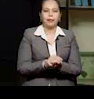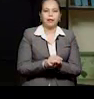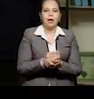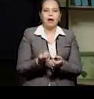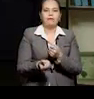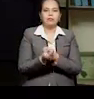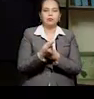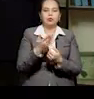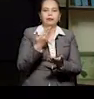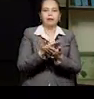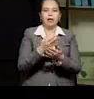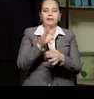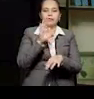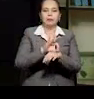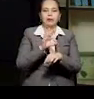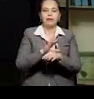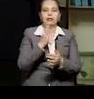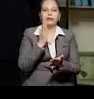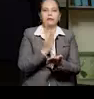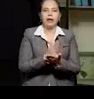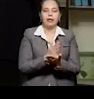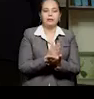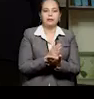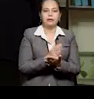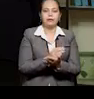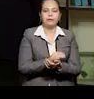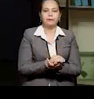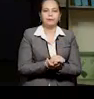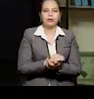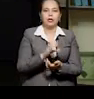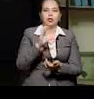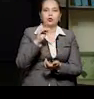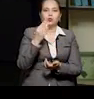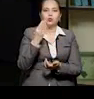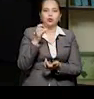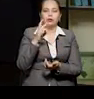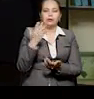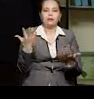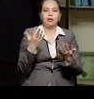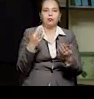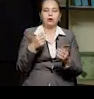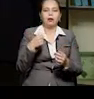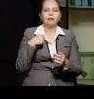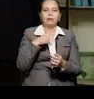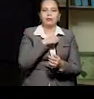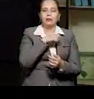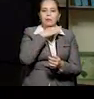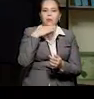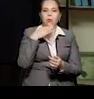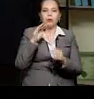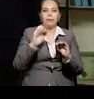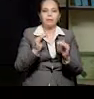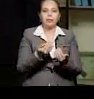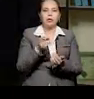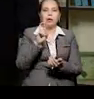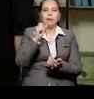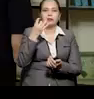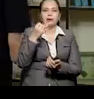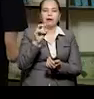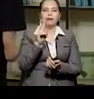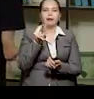возбудителем данного заболевания является сущность, которая намного меньше бактериальной